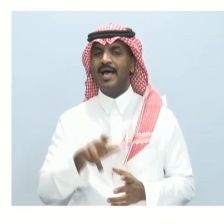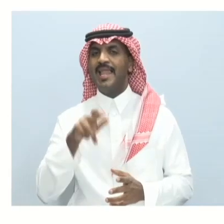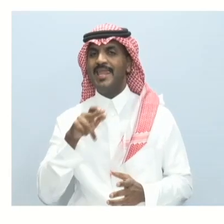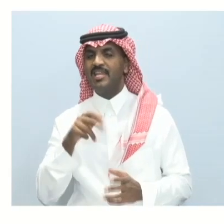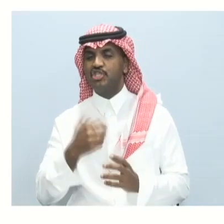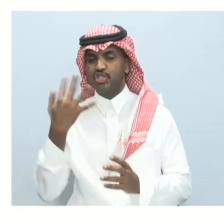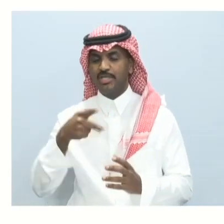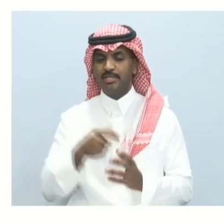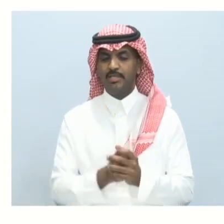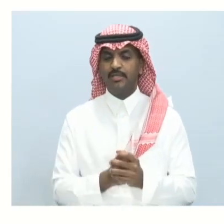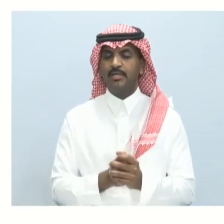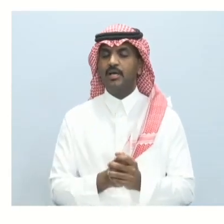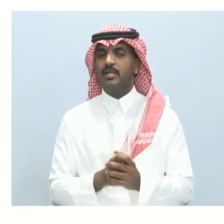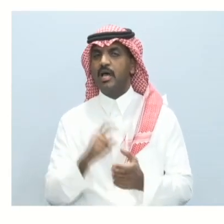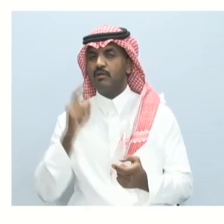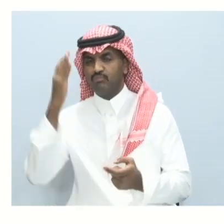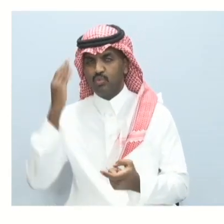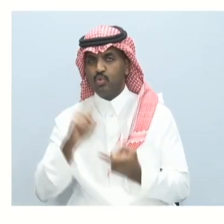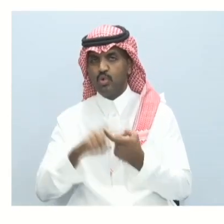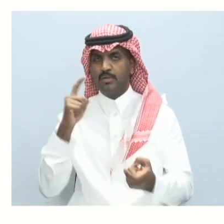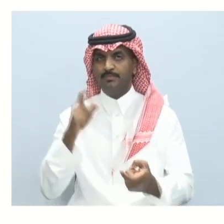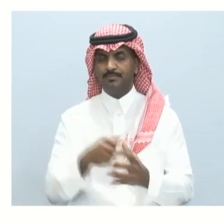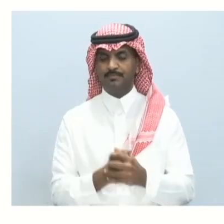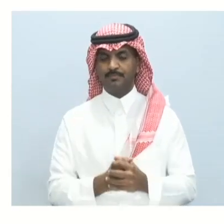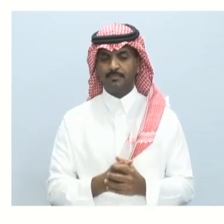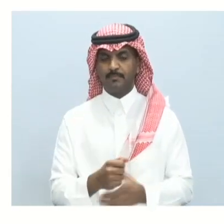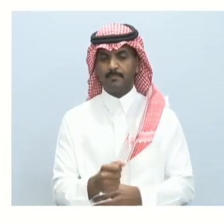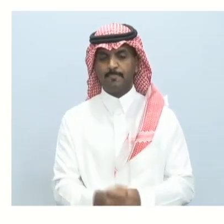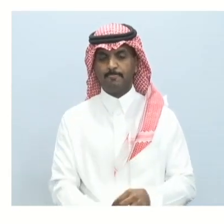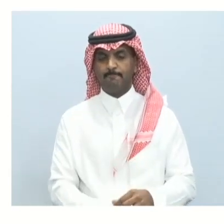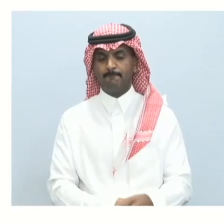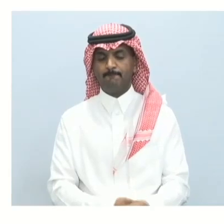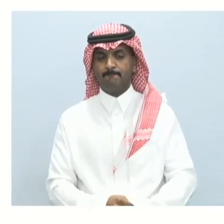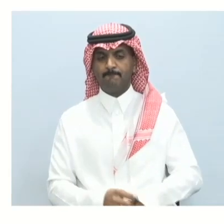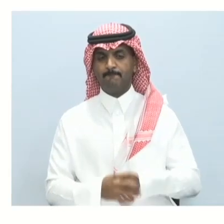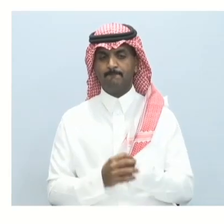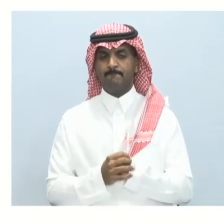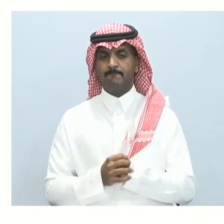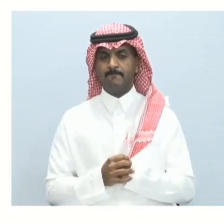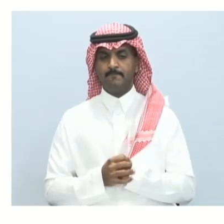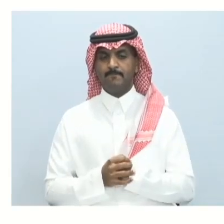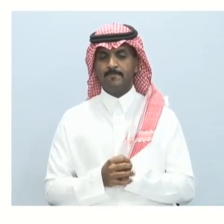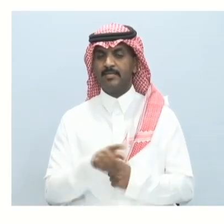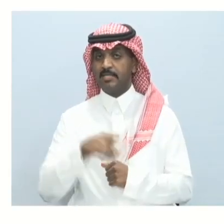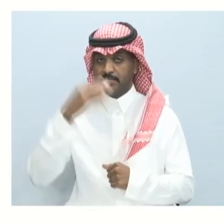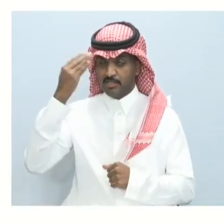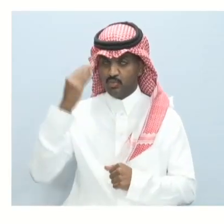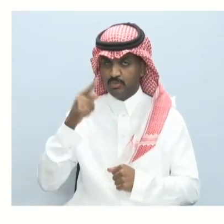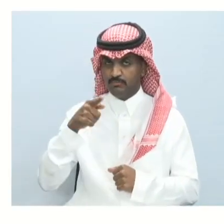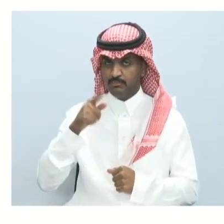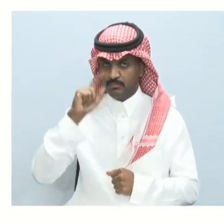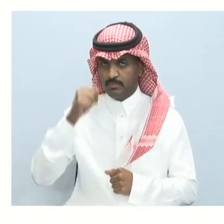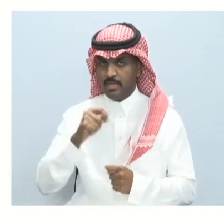لهذه القضيه هو الخلع هذا ما يسمى شرعا بالخلع بان للزوجه ان